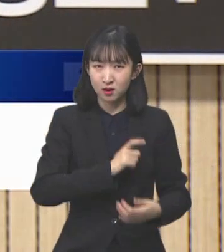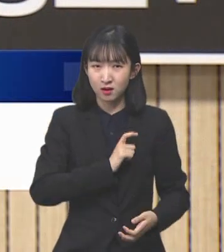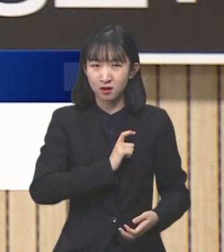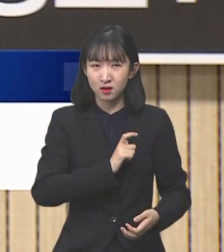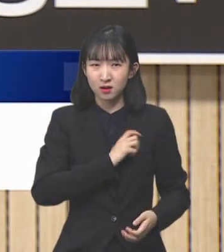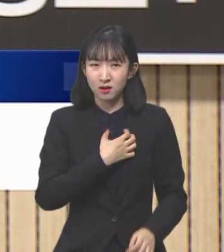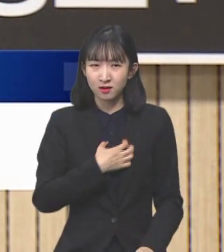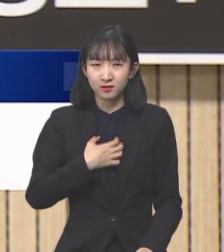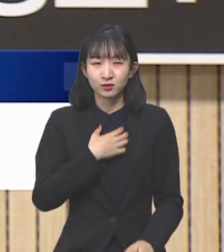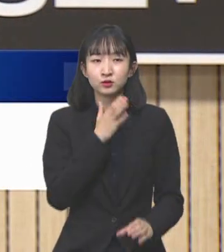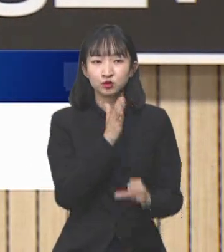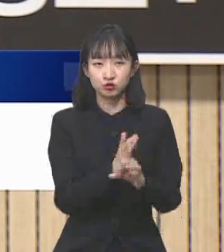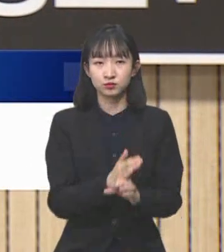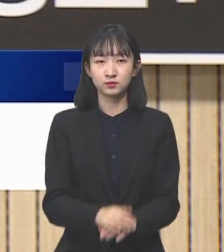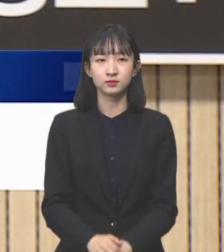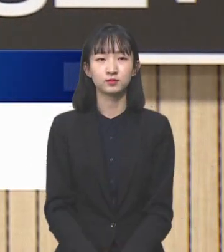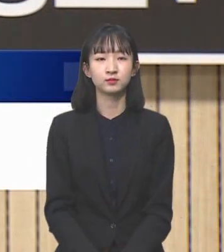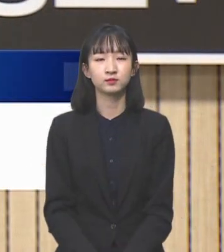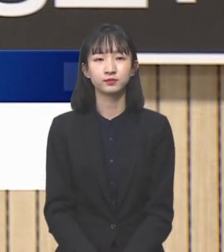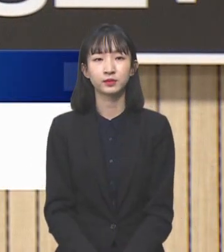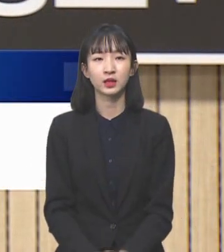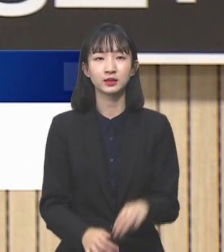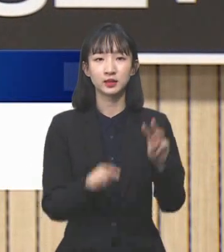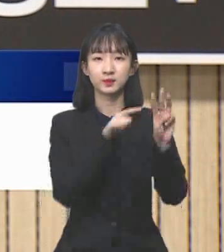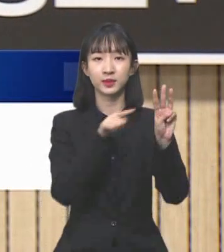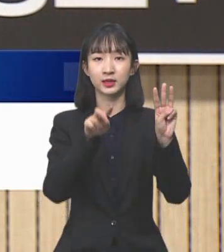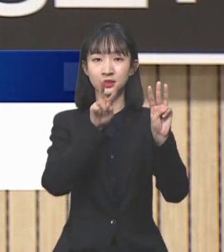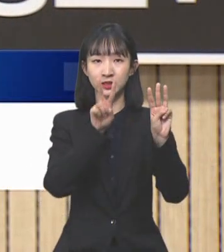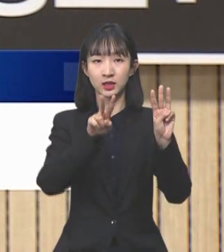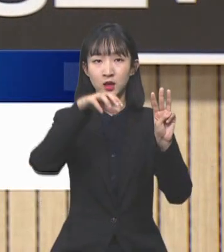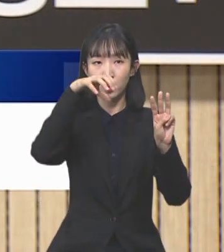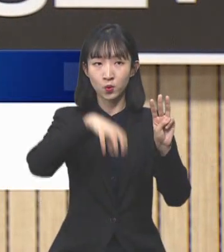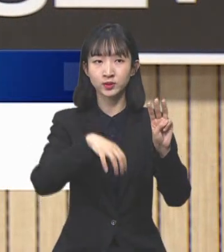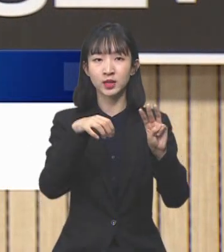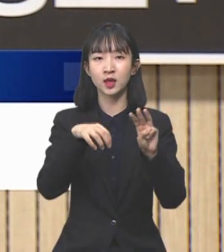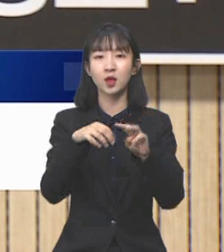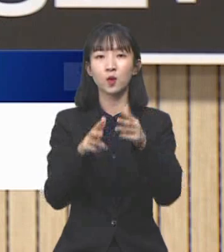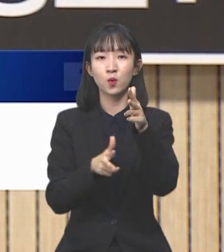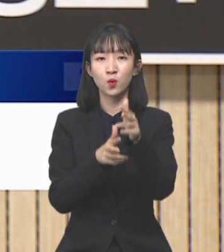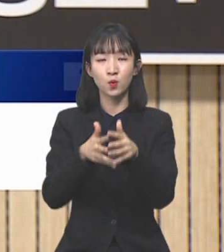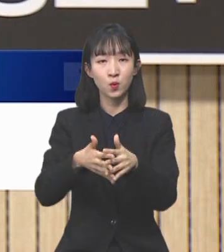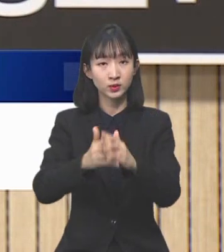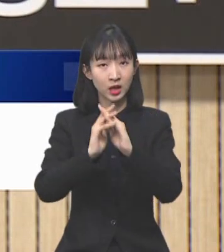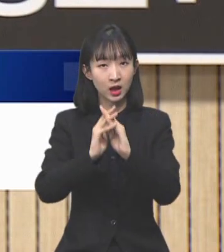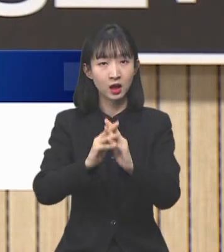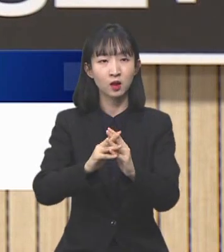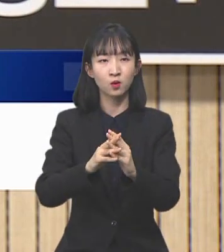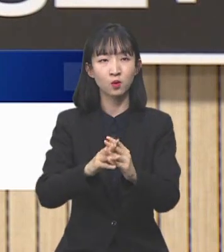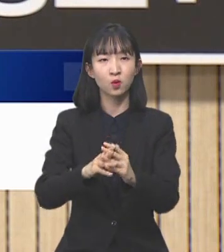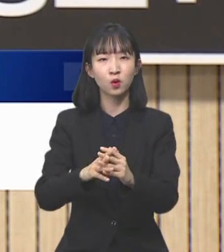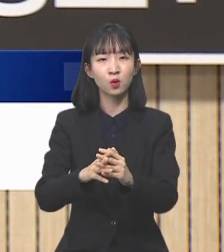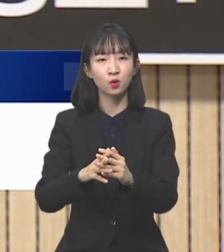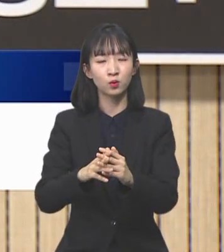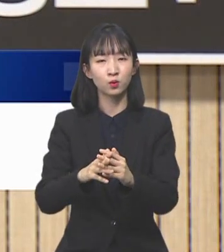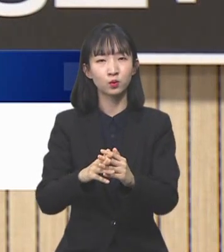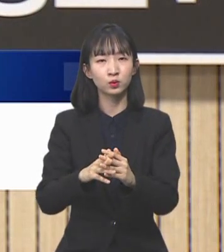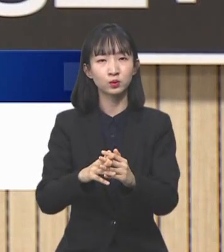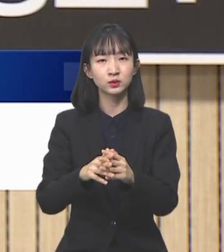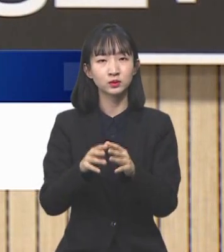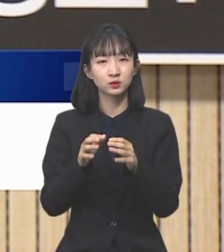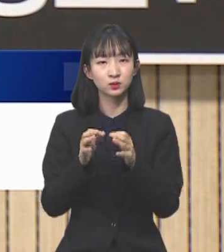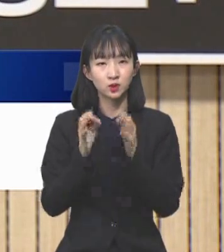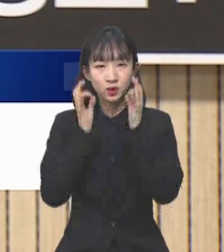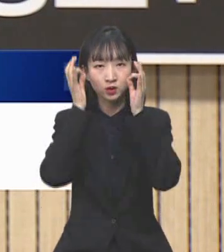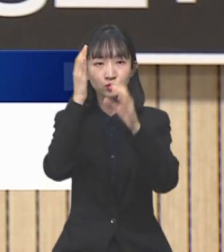공사는 운영위원회 안건으로 3 다시 209 기반 공사를 추진하려고 이미 시도하고 불어 사자가